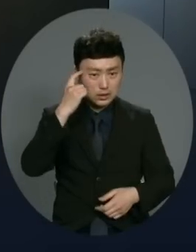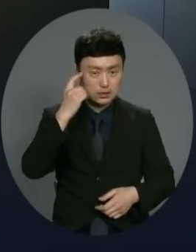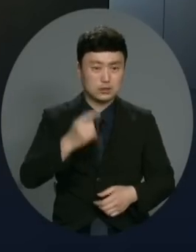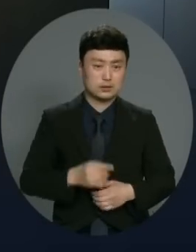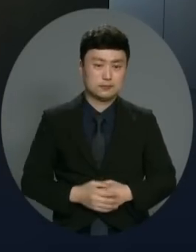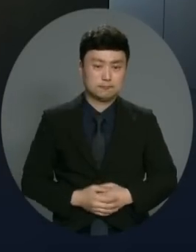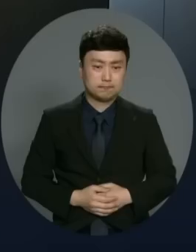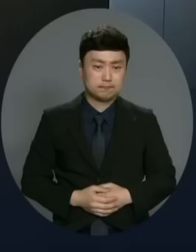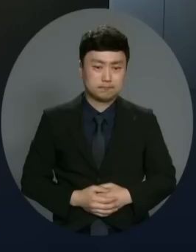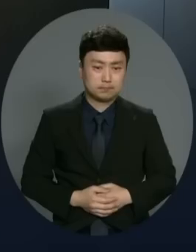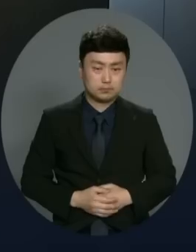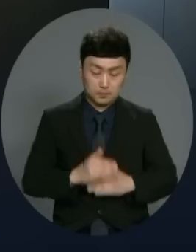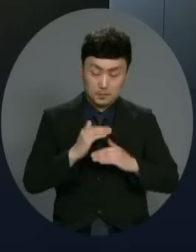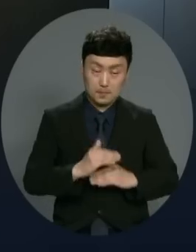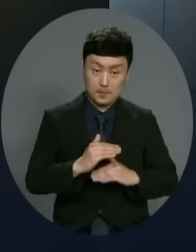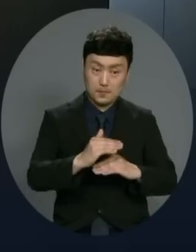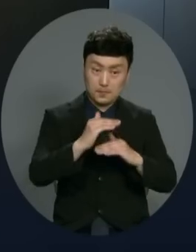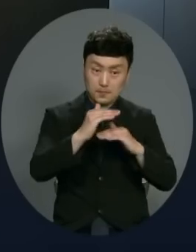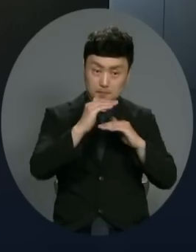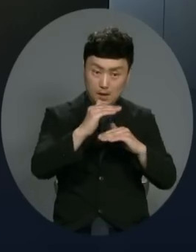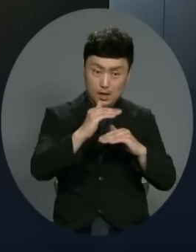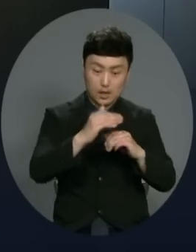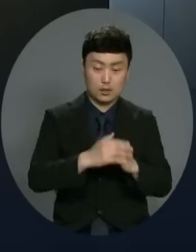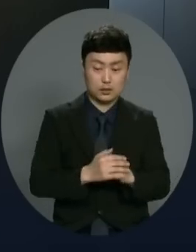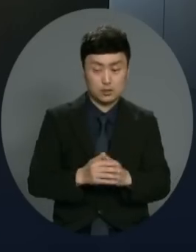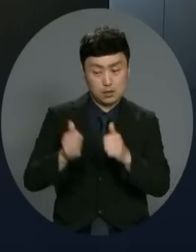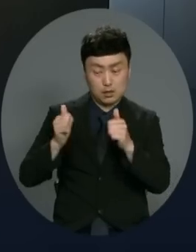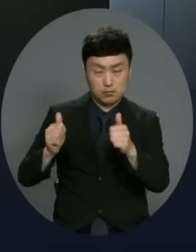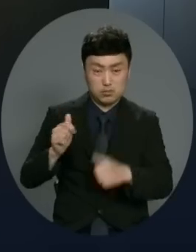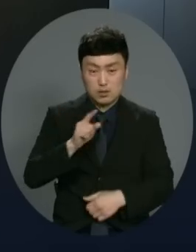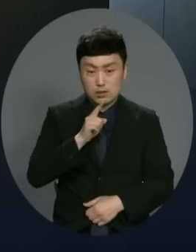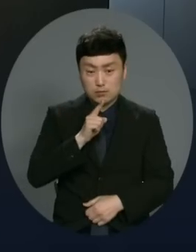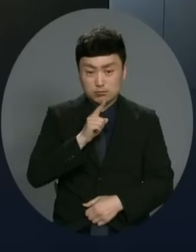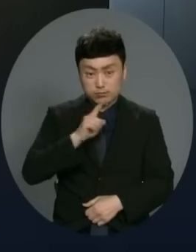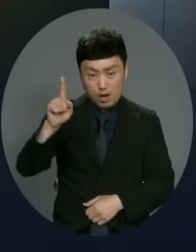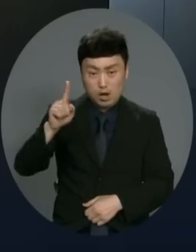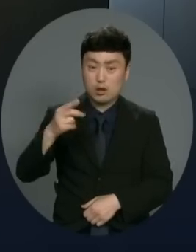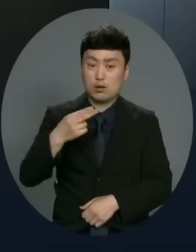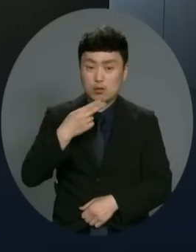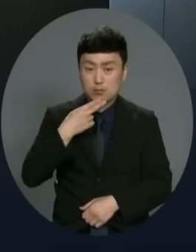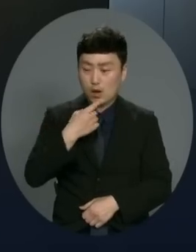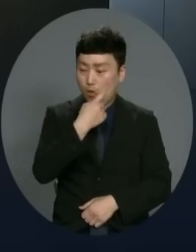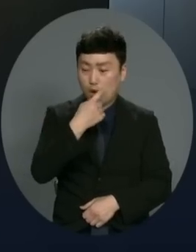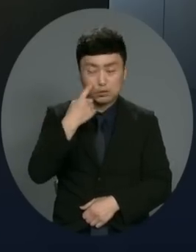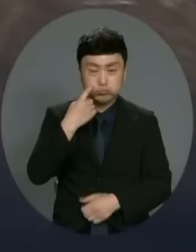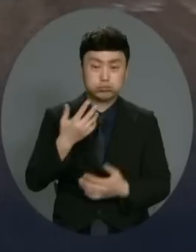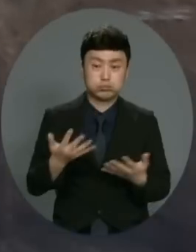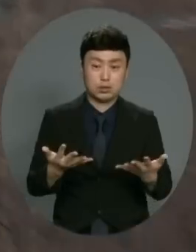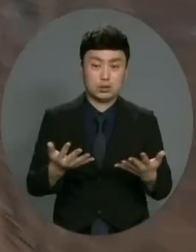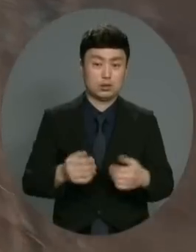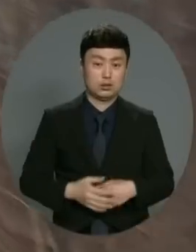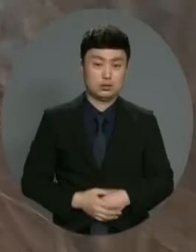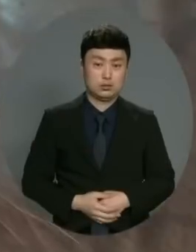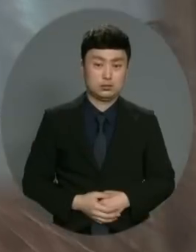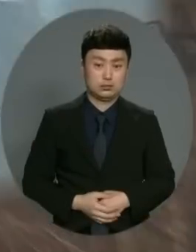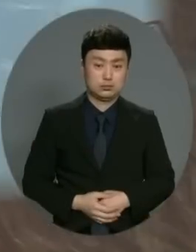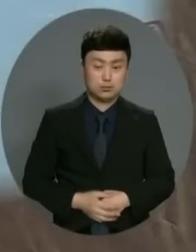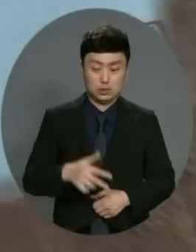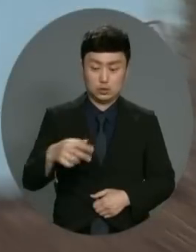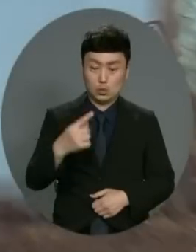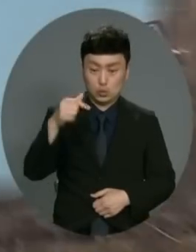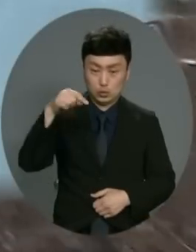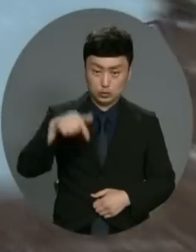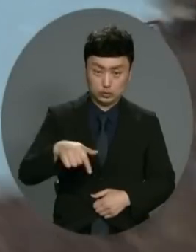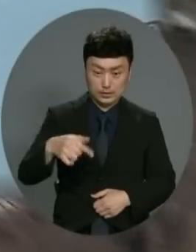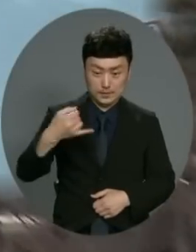이것이 과연 어떤 절차에 의해서 불기소 처분이 됐는지에 대해서 확인할 길이 없단 말입니다 조국전